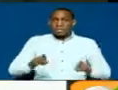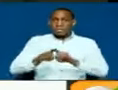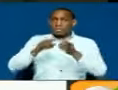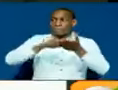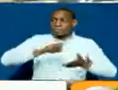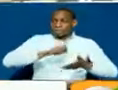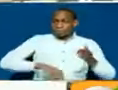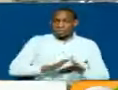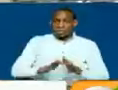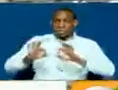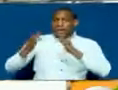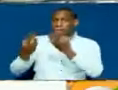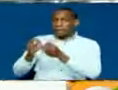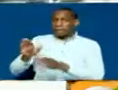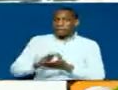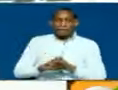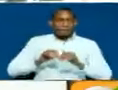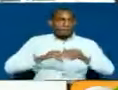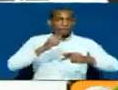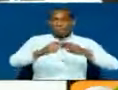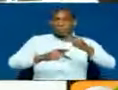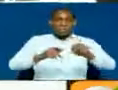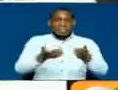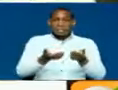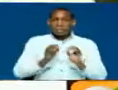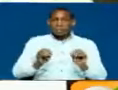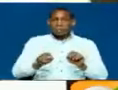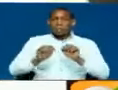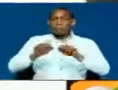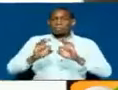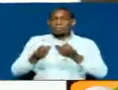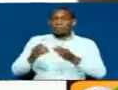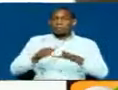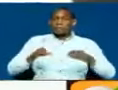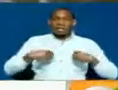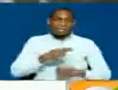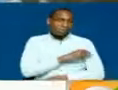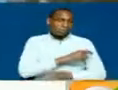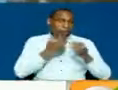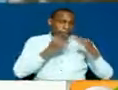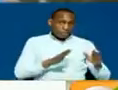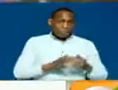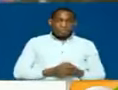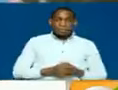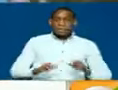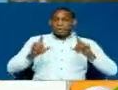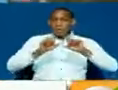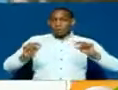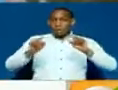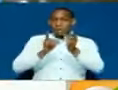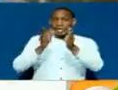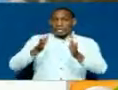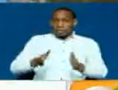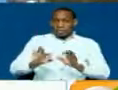ambaye anashikilia kuwa familia hiyo haijafuata njia zifaazo ili mpendwa wao aruhusiwe kuondoka. Kulingana na